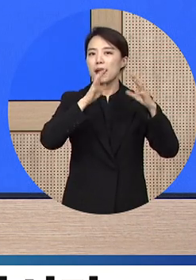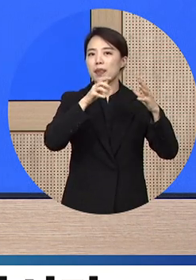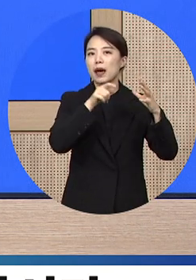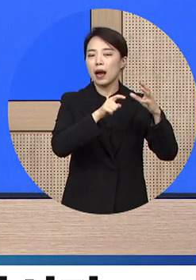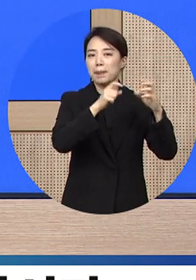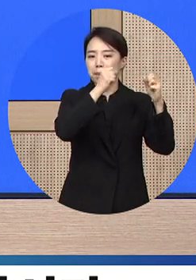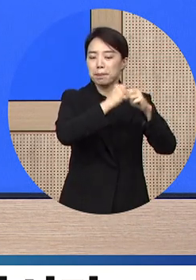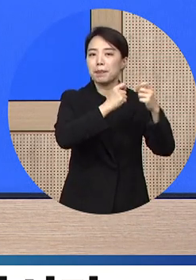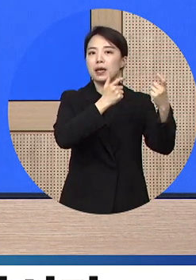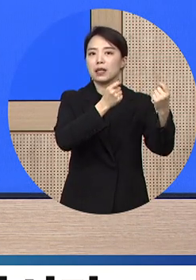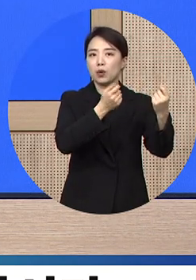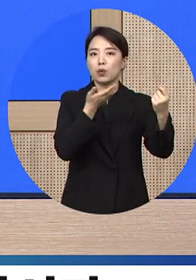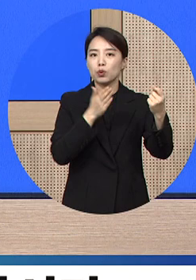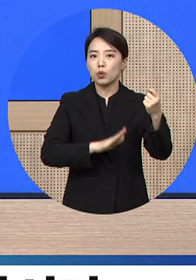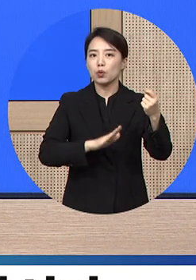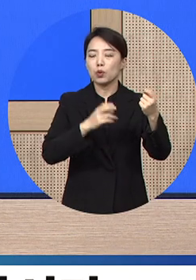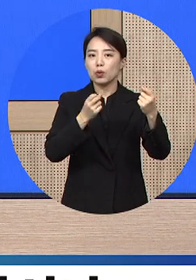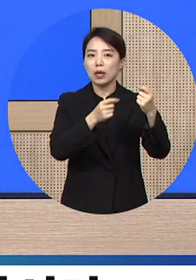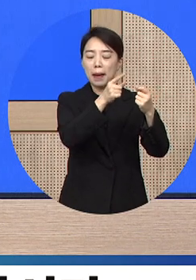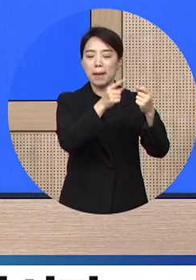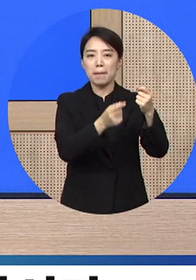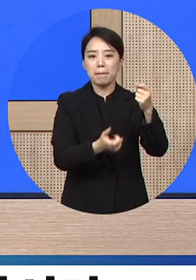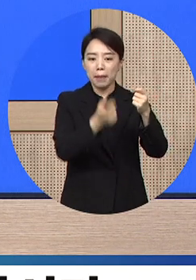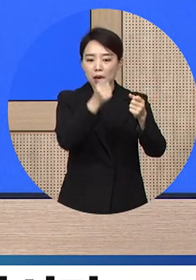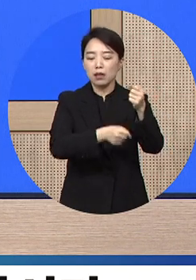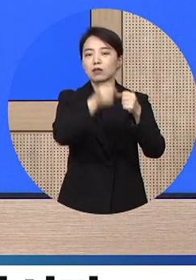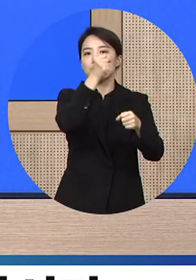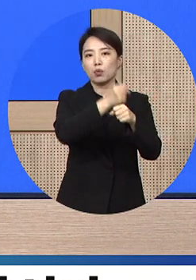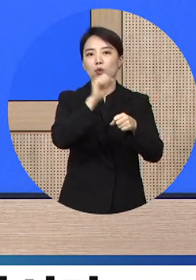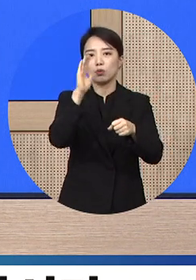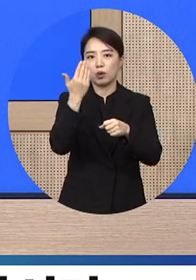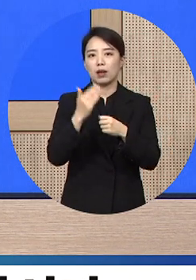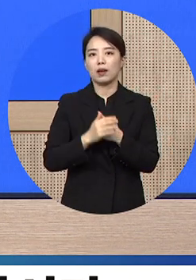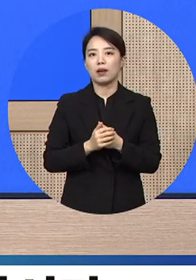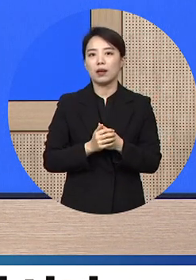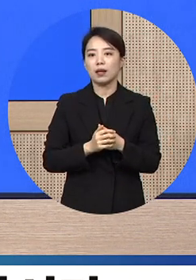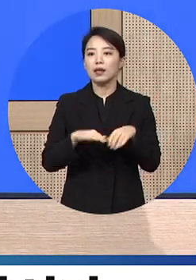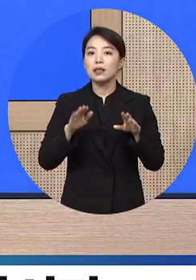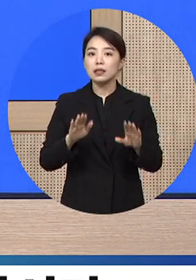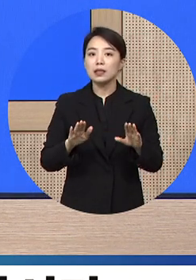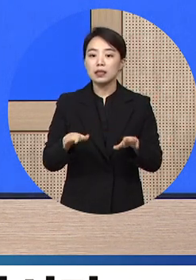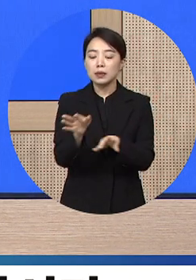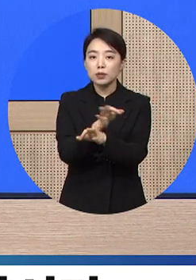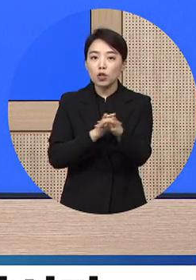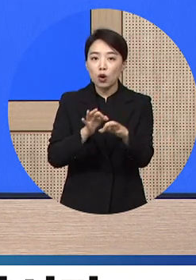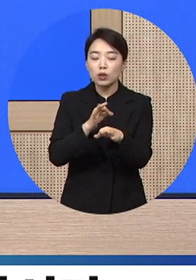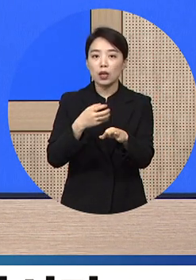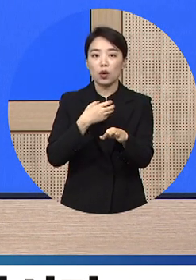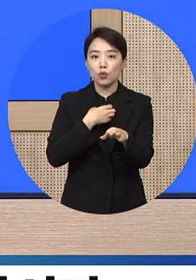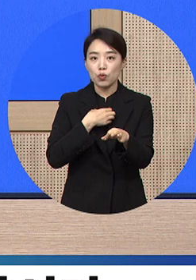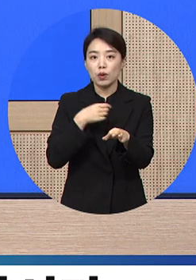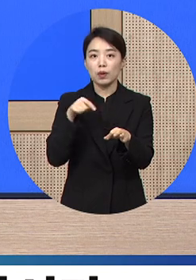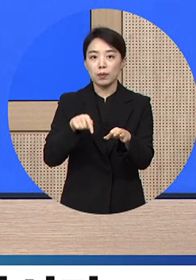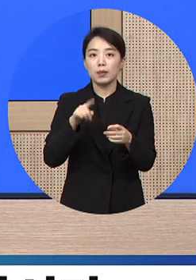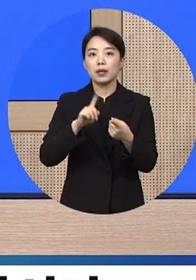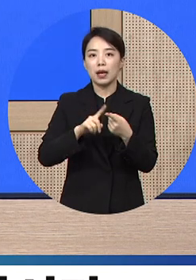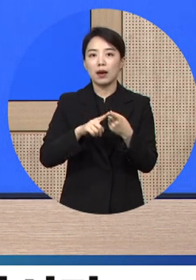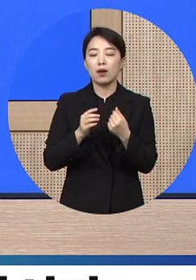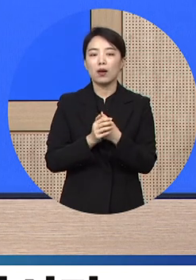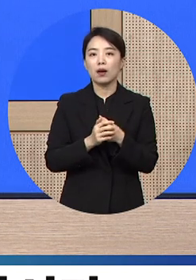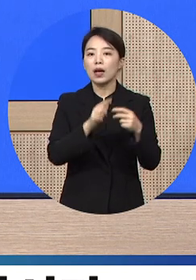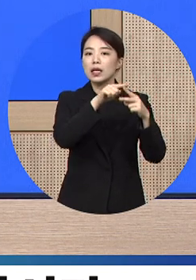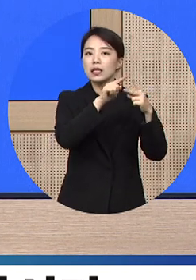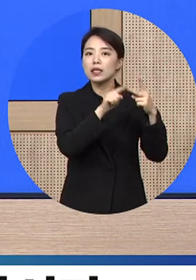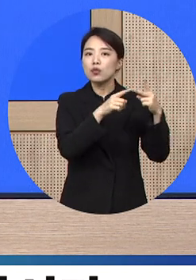번은 빠른 시간 내에 극복을 했습니다. 지금의 이 경제 어려움과 위기는 지난 두